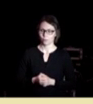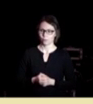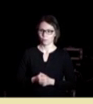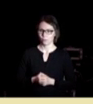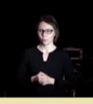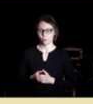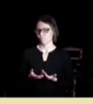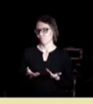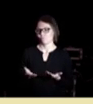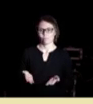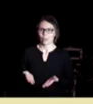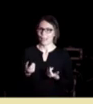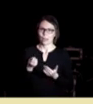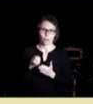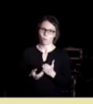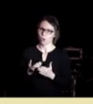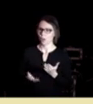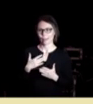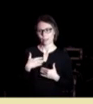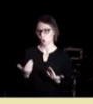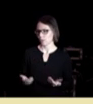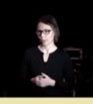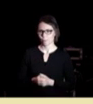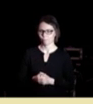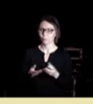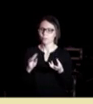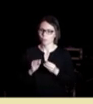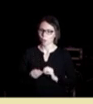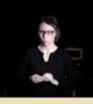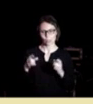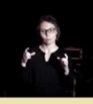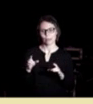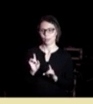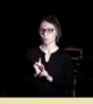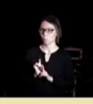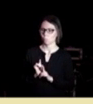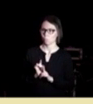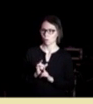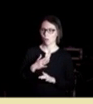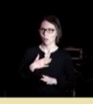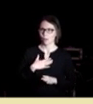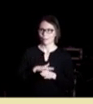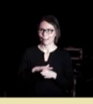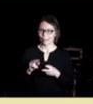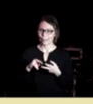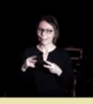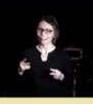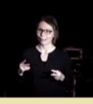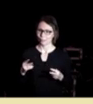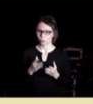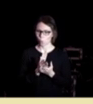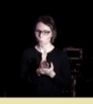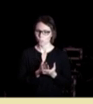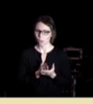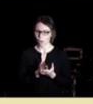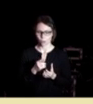ingen enkle forklaringer. Det er et sammensatt bilde som både har en ren genetisk